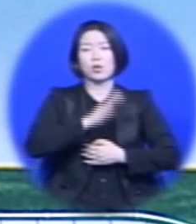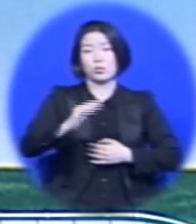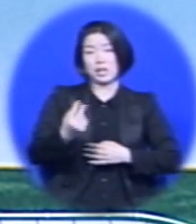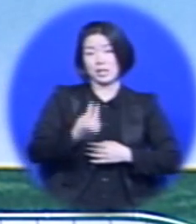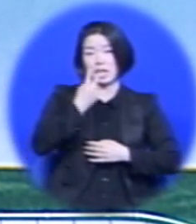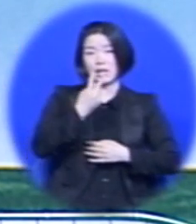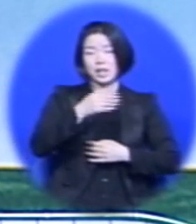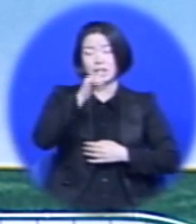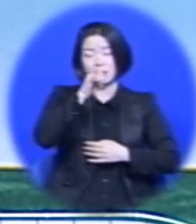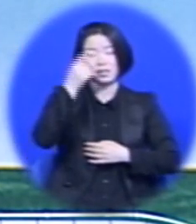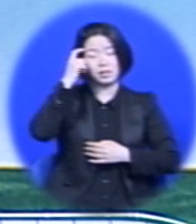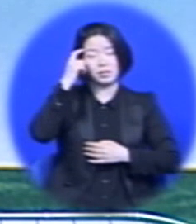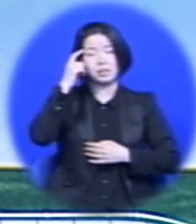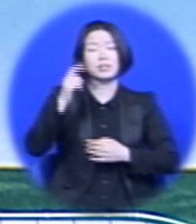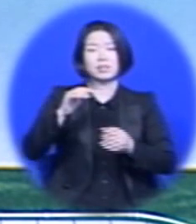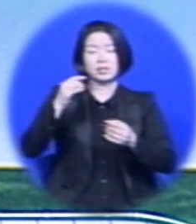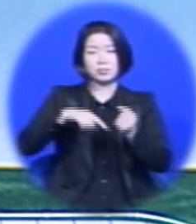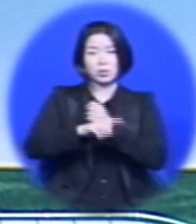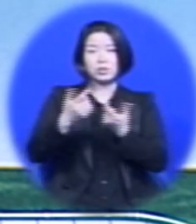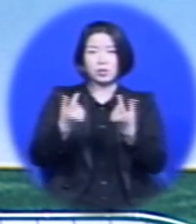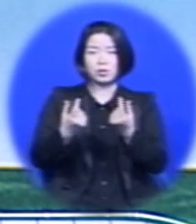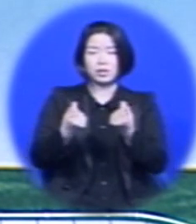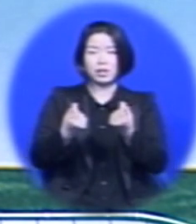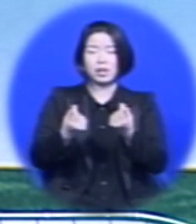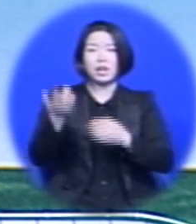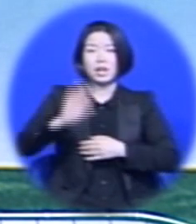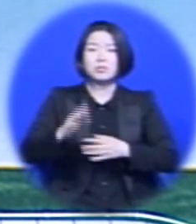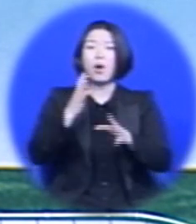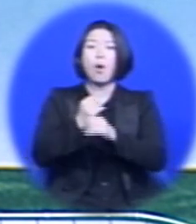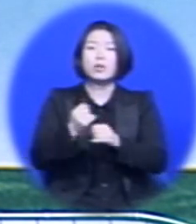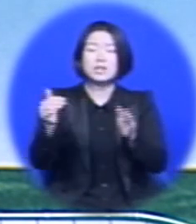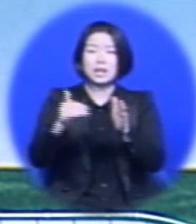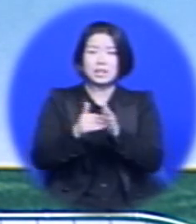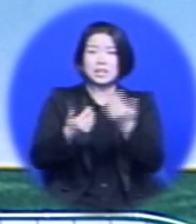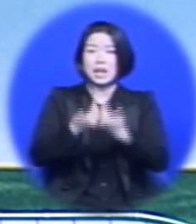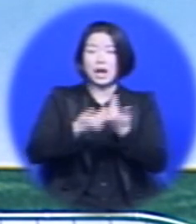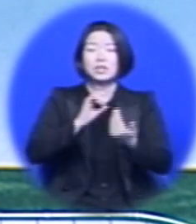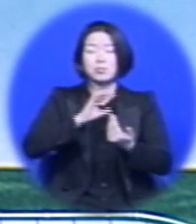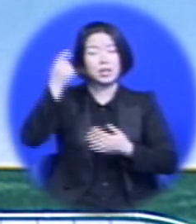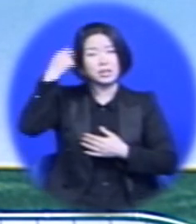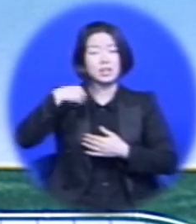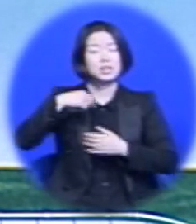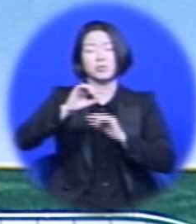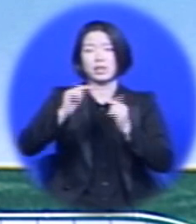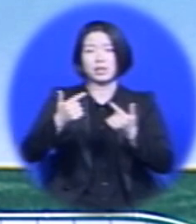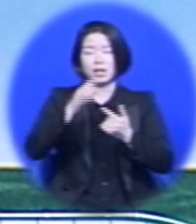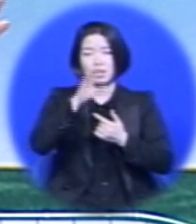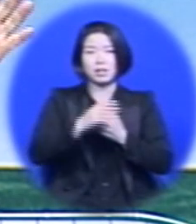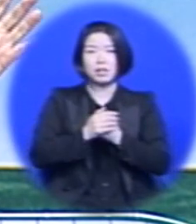있다는 뜻입니다 그러나 언제까지 갈등만 느끼다가 날 수는 없잖아요 예수님을 바라보세요